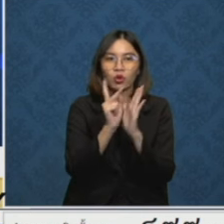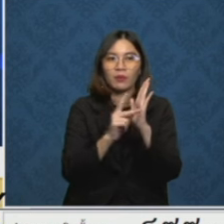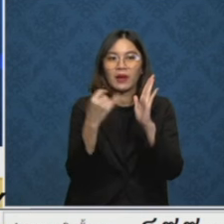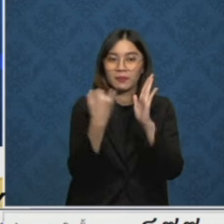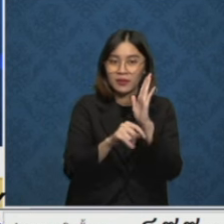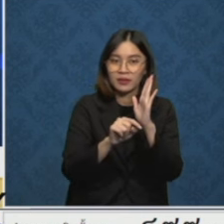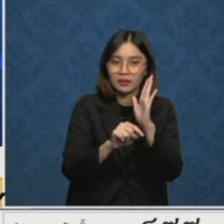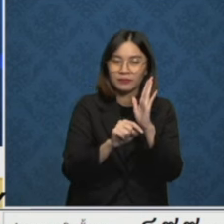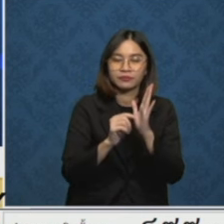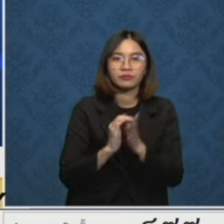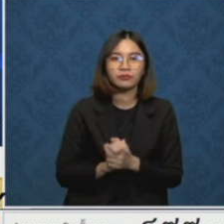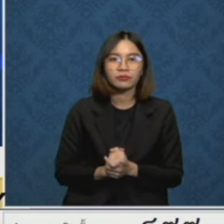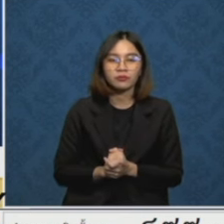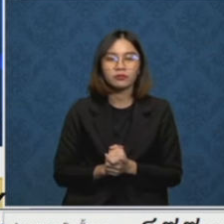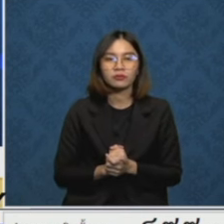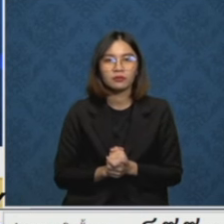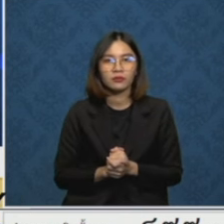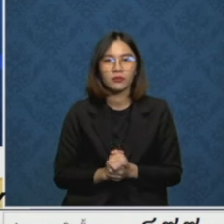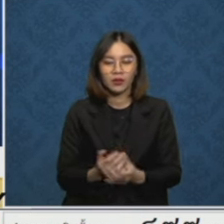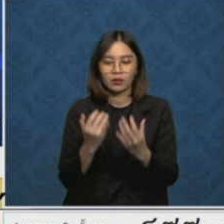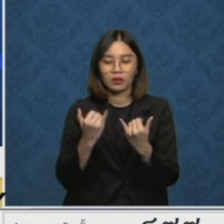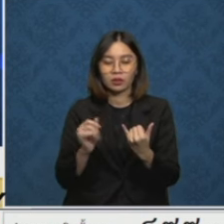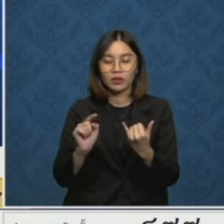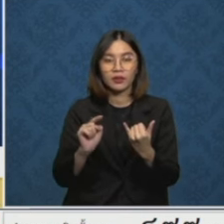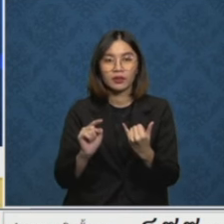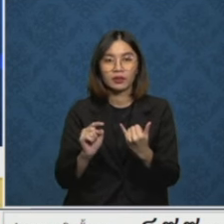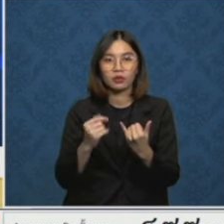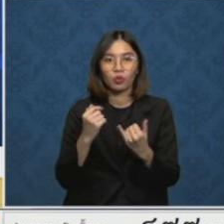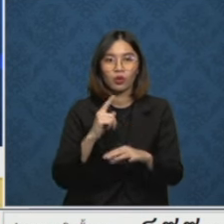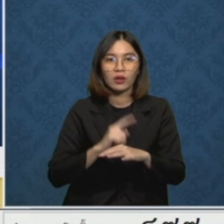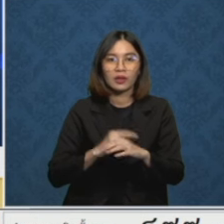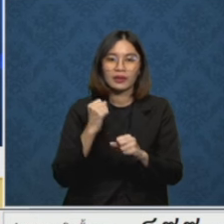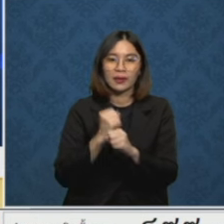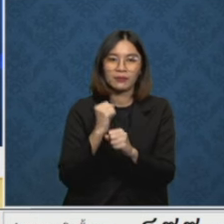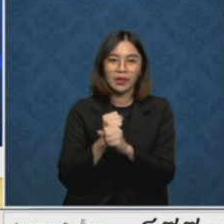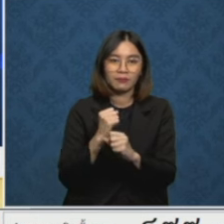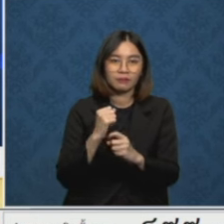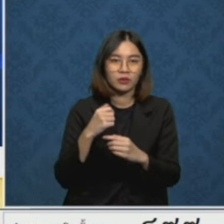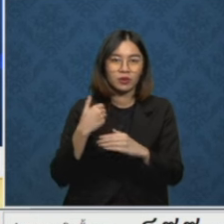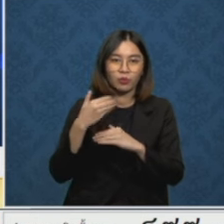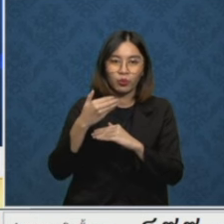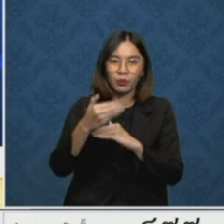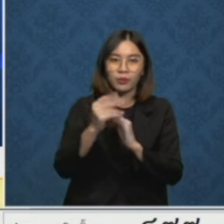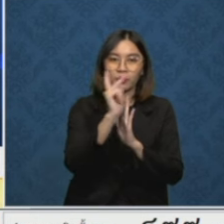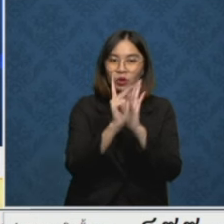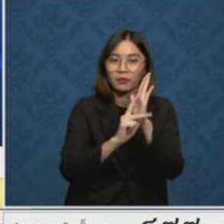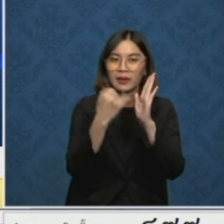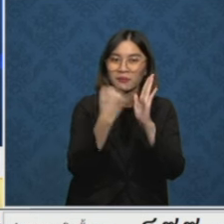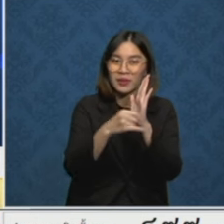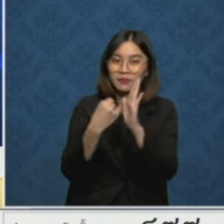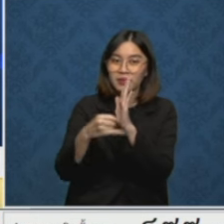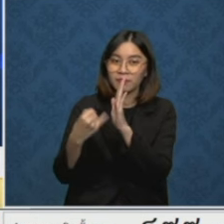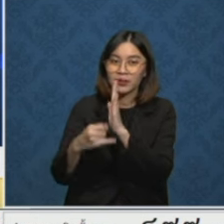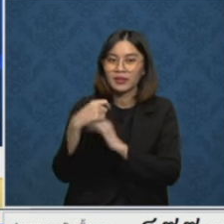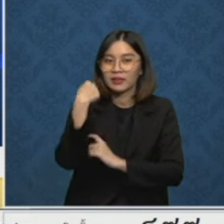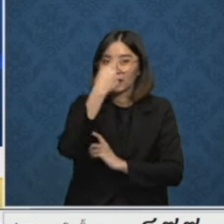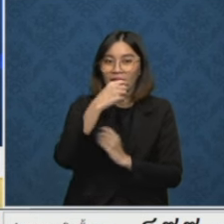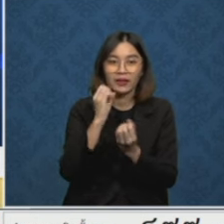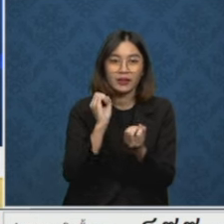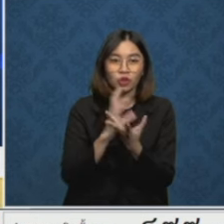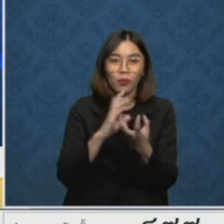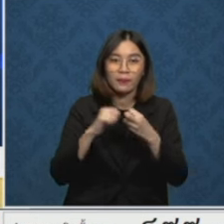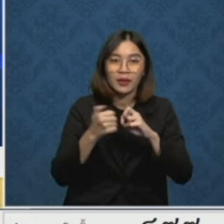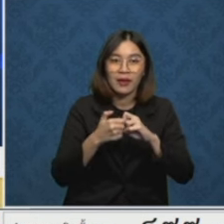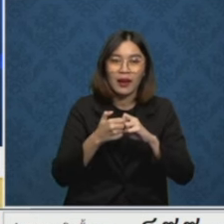บนี้เพราะว่าตอนนี้เนี่ยเวลาที่เรากำลังเดินหน้าลุยไฟทำผิดกฎหมายกันอยู่เนี่ยนะคะคนที่มันเดือดร้อนที่สุด